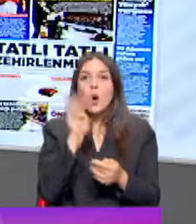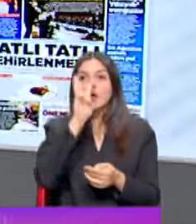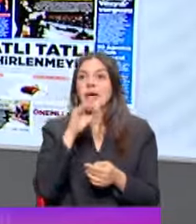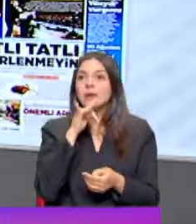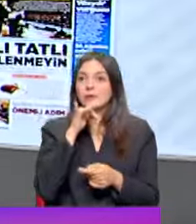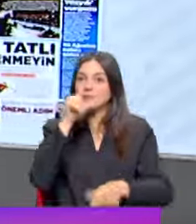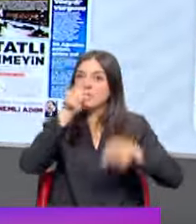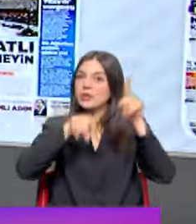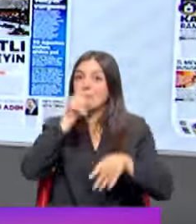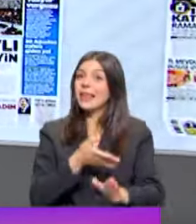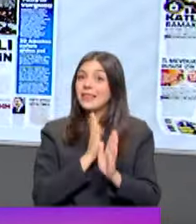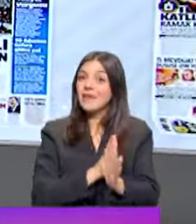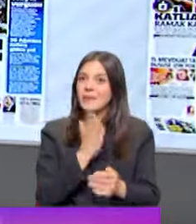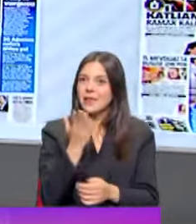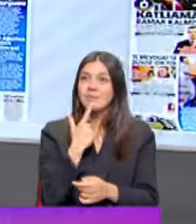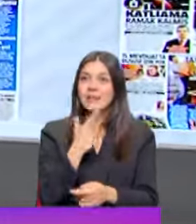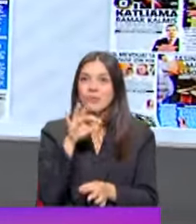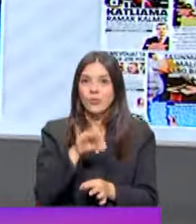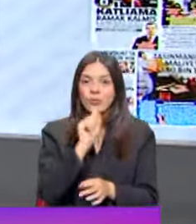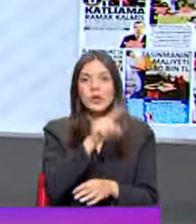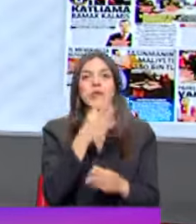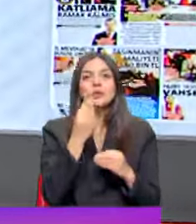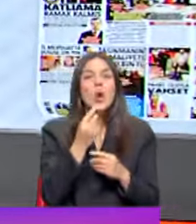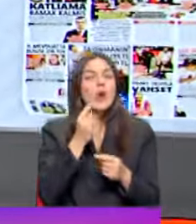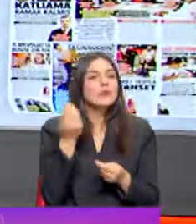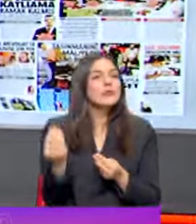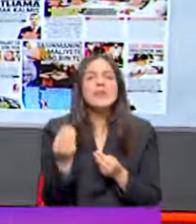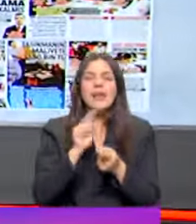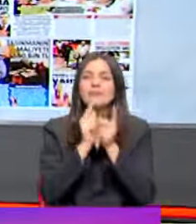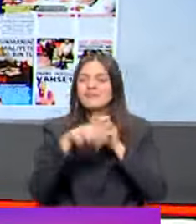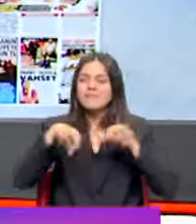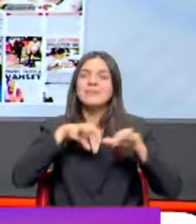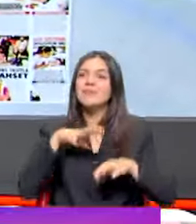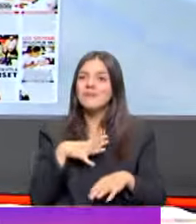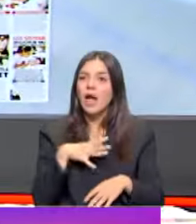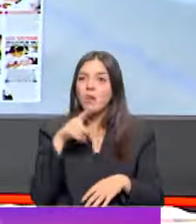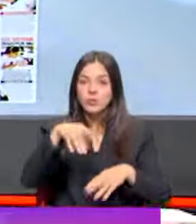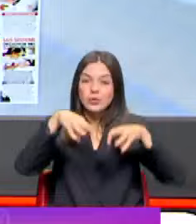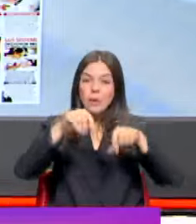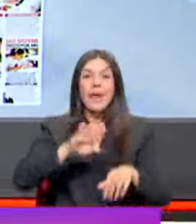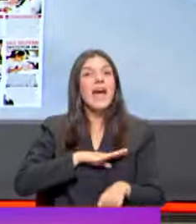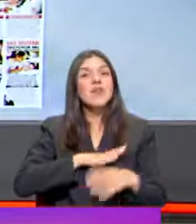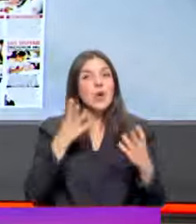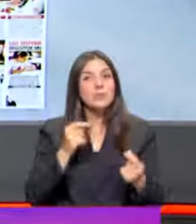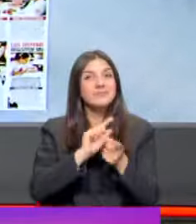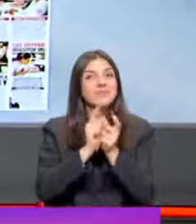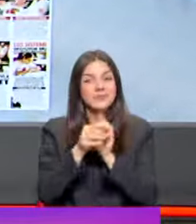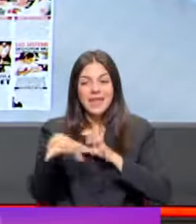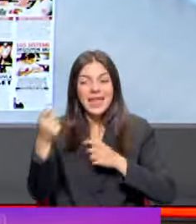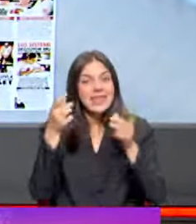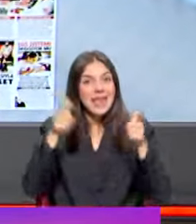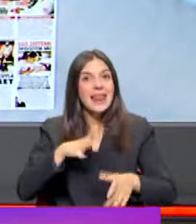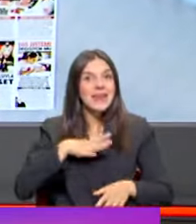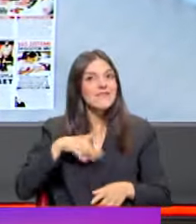Ağustos gündemiyle devam edelim. Dedik ya bu ülkenin çok güzel tarafları var. Bu toprağın evladı olmanın çok güzel yönleri var